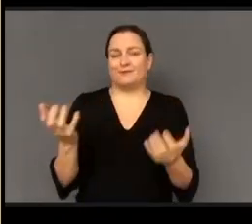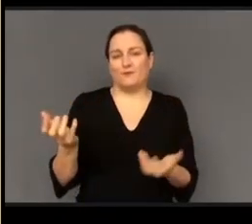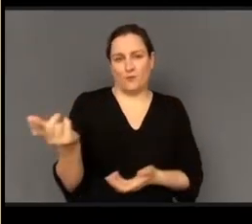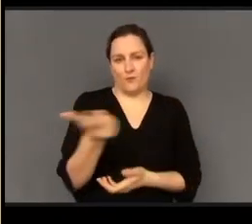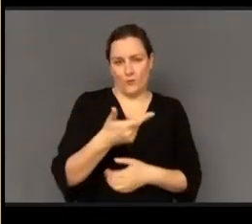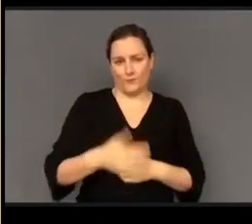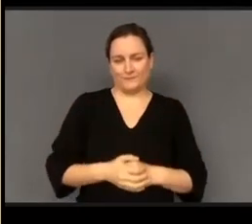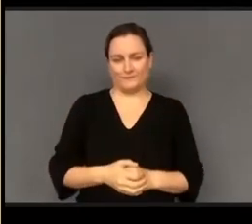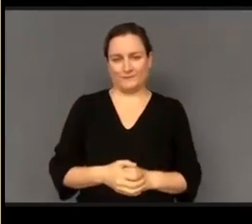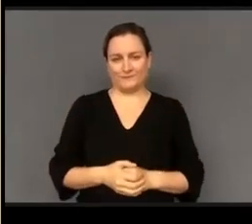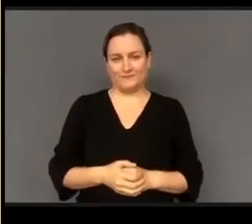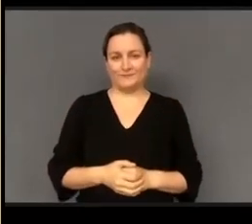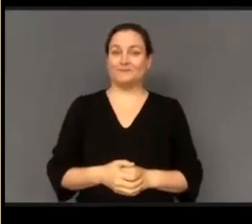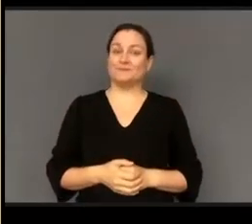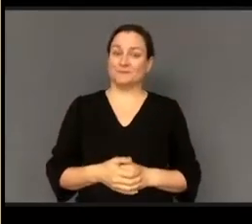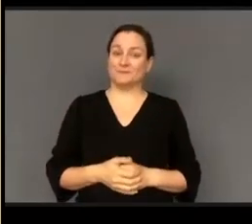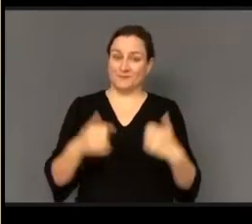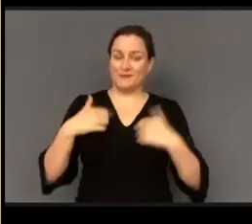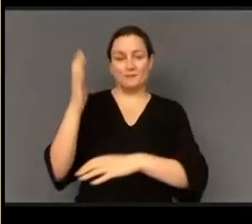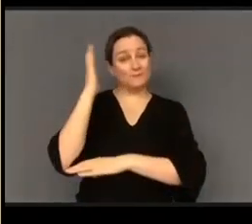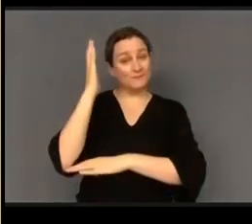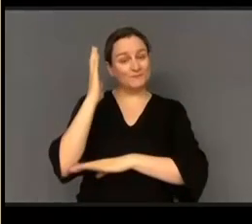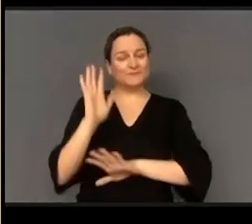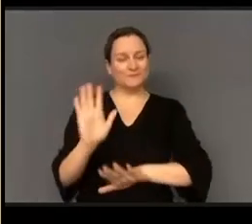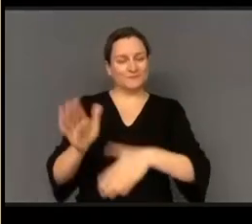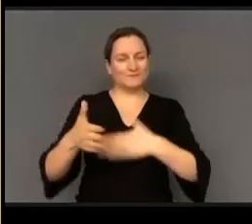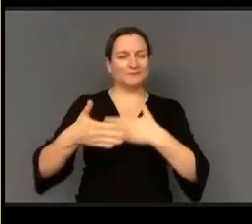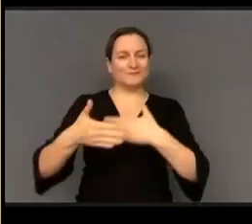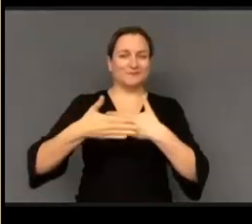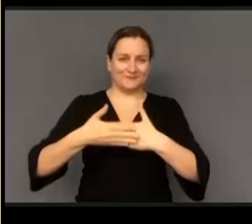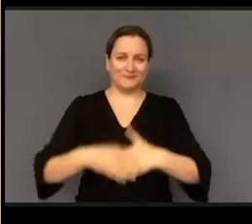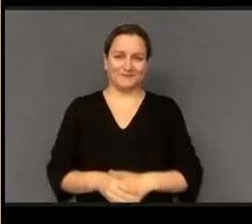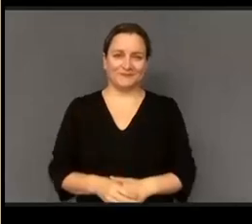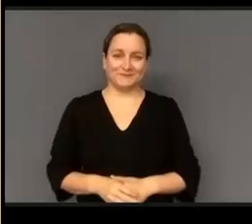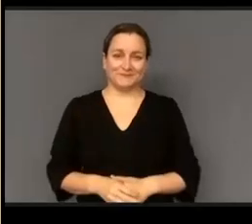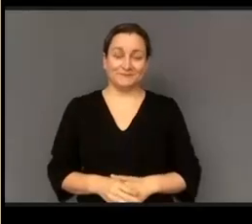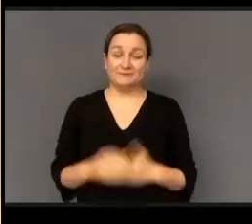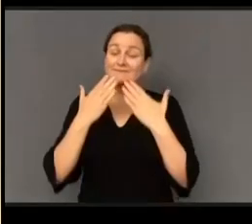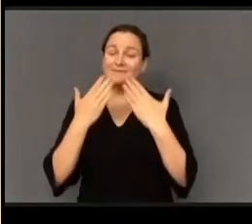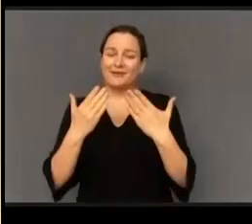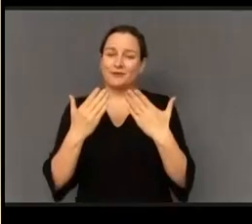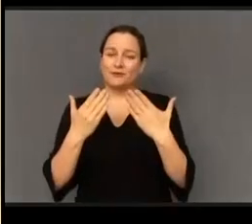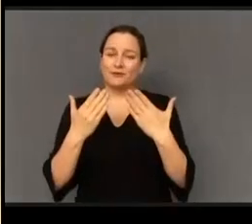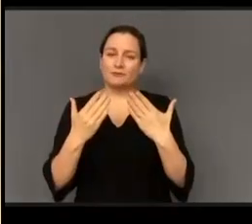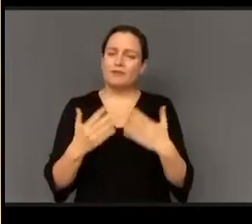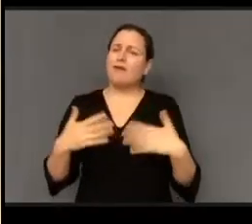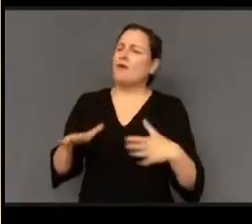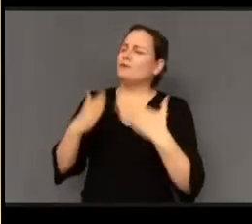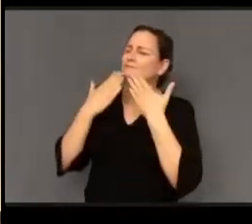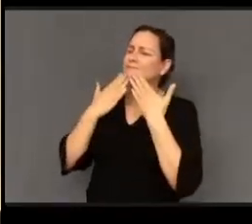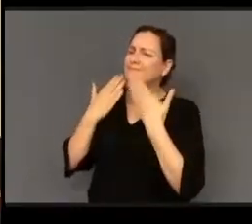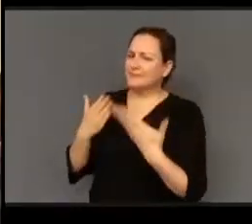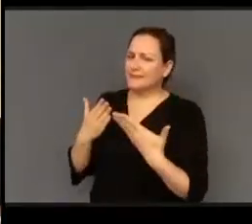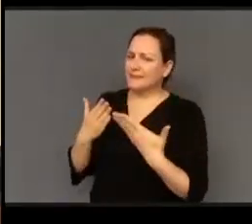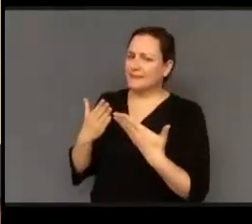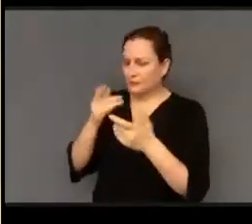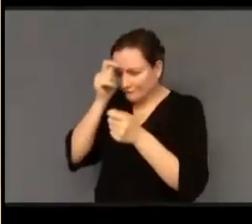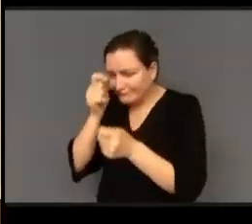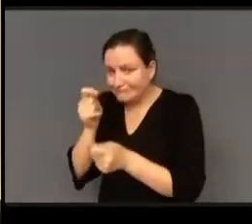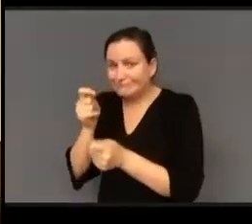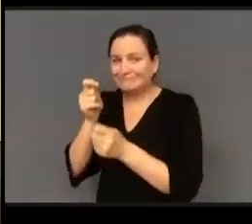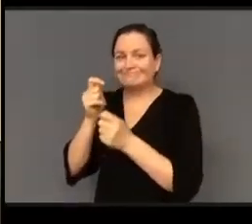Je souhaiterais maintenant conclure mes remarques d'introduction sur ce point. Merci. Merci,